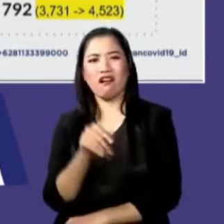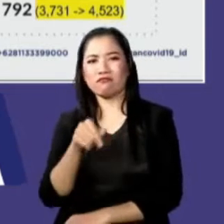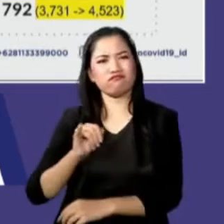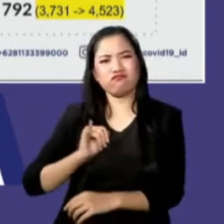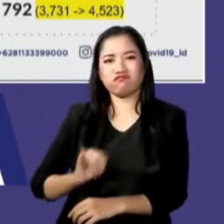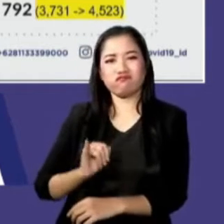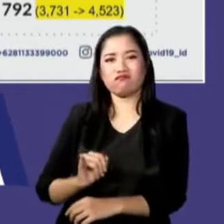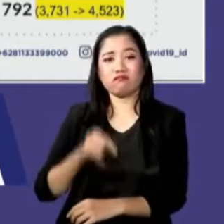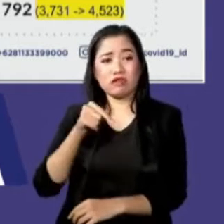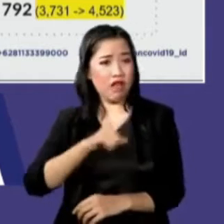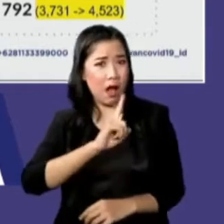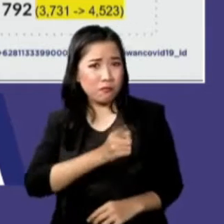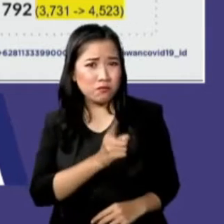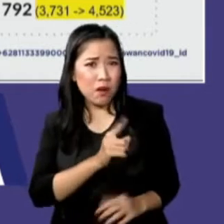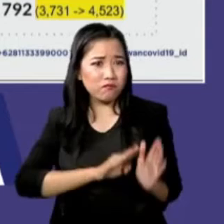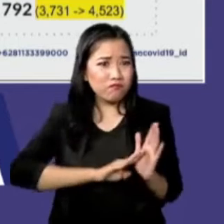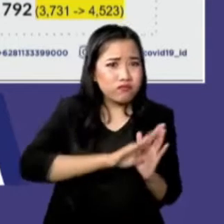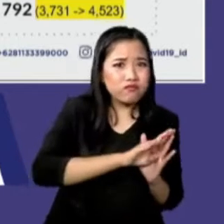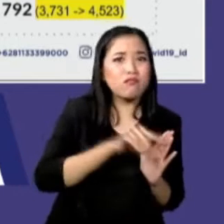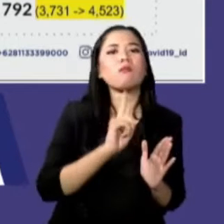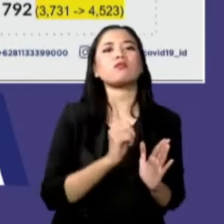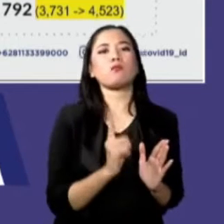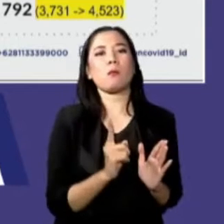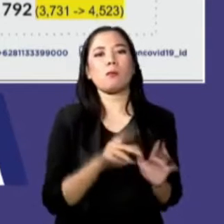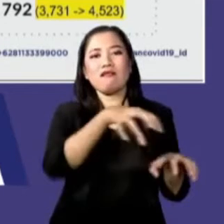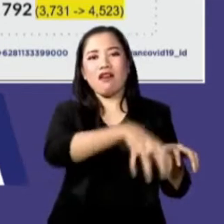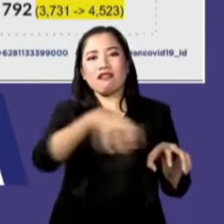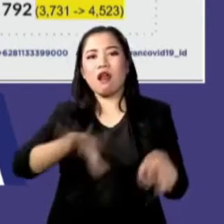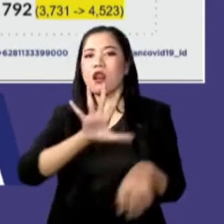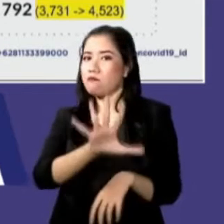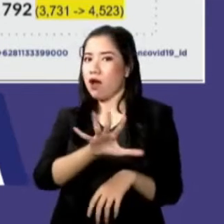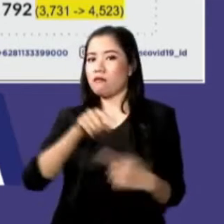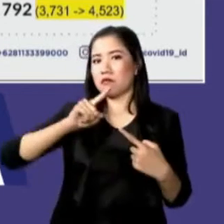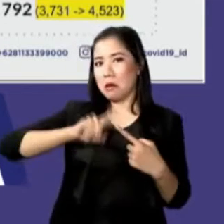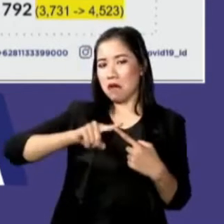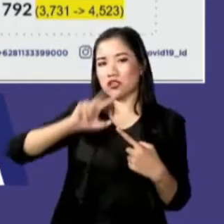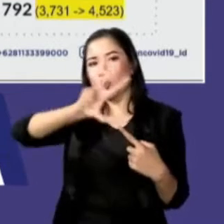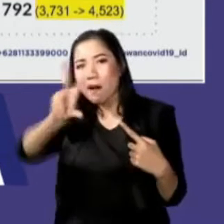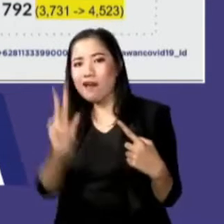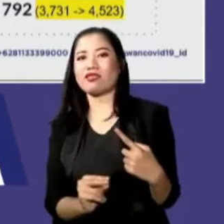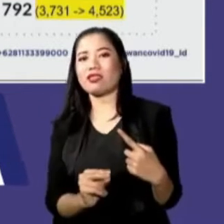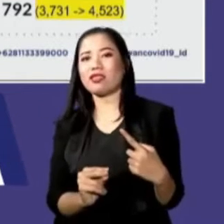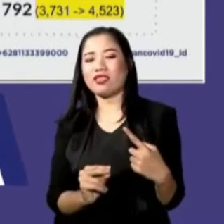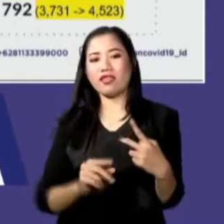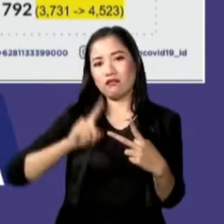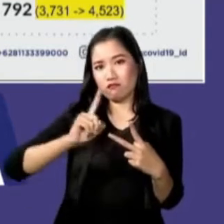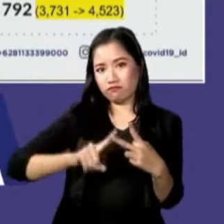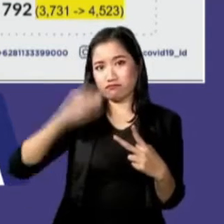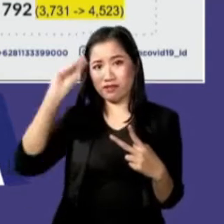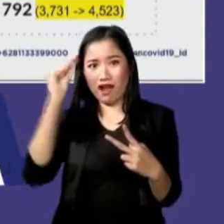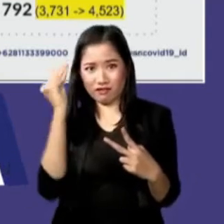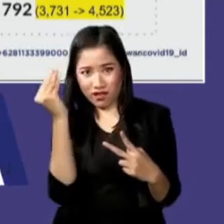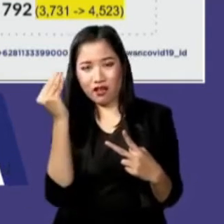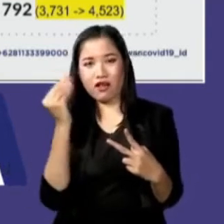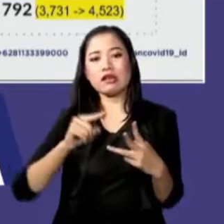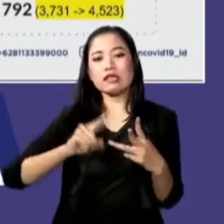Kenaikan kasus ini dikontribusikan oleh 5 daerah dengan kenaikan tertinggi, yaitu Jawa Barat di urutan pertama, disusul DKI